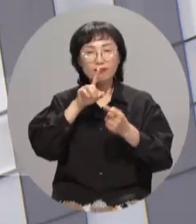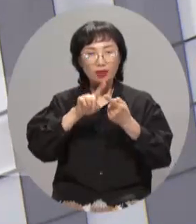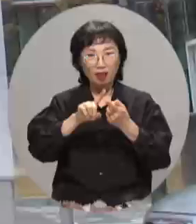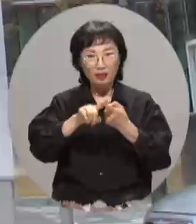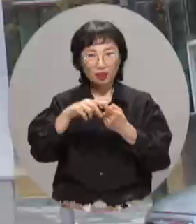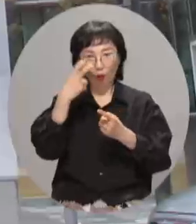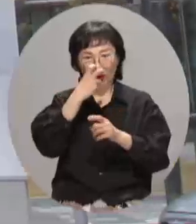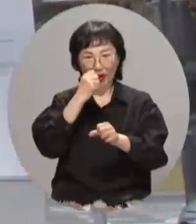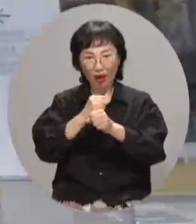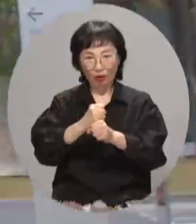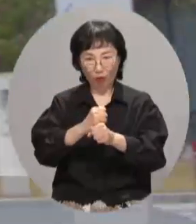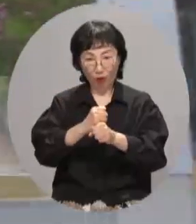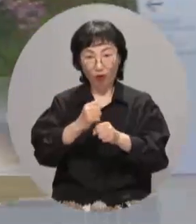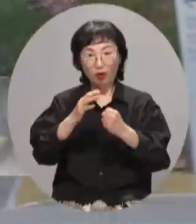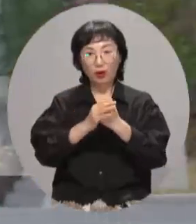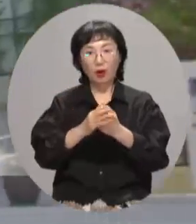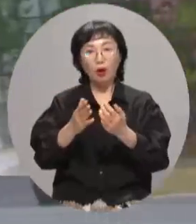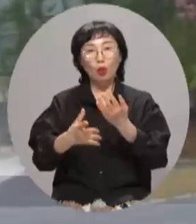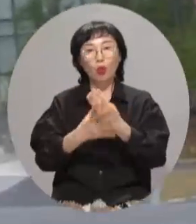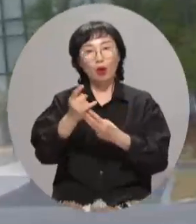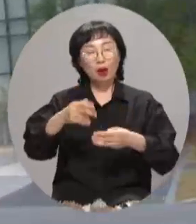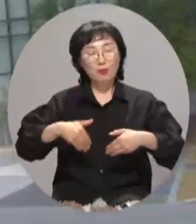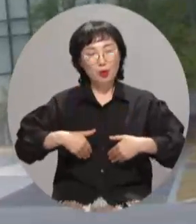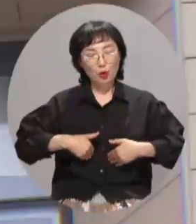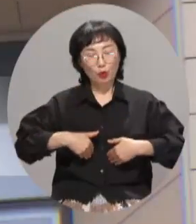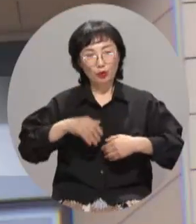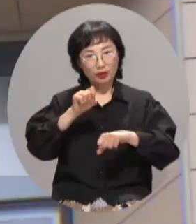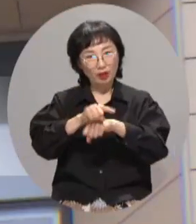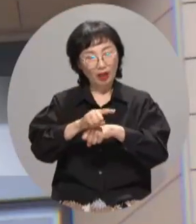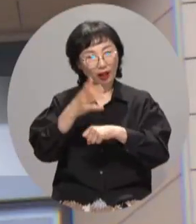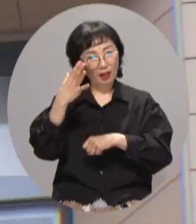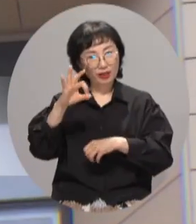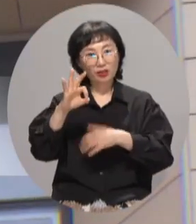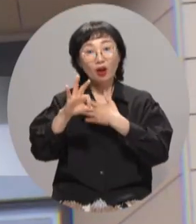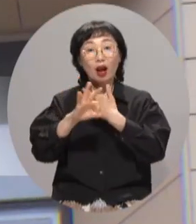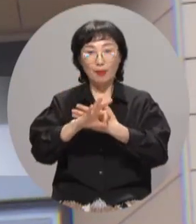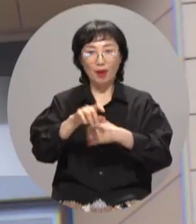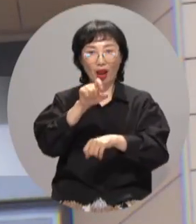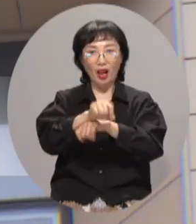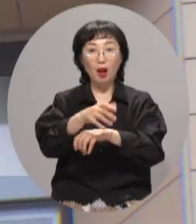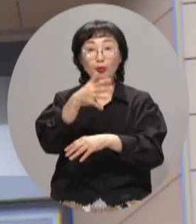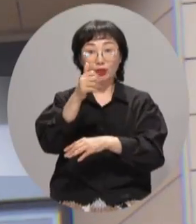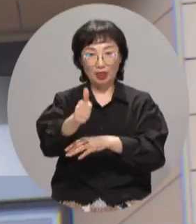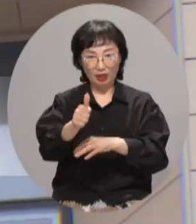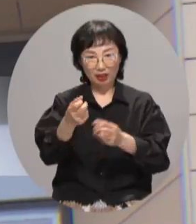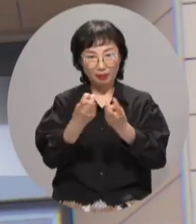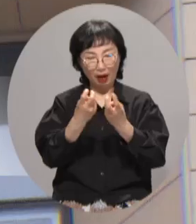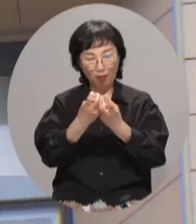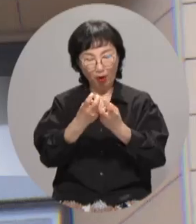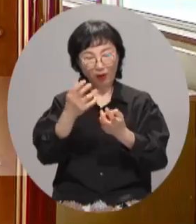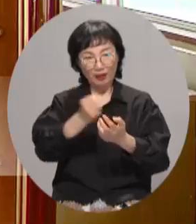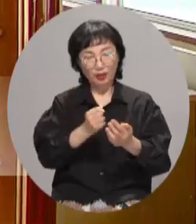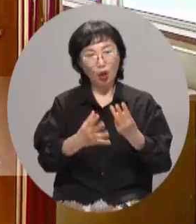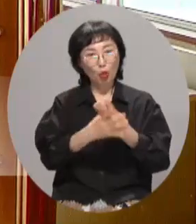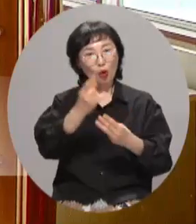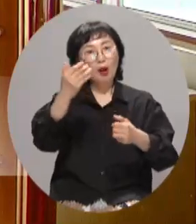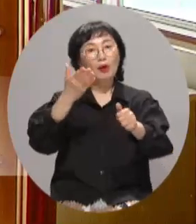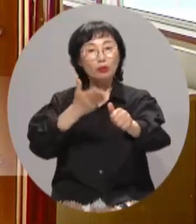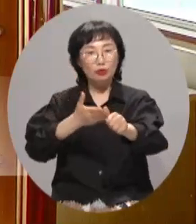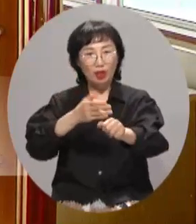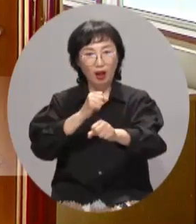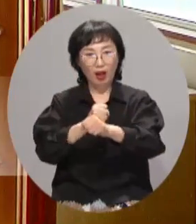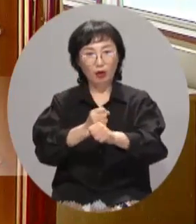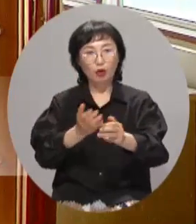속 지방시대위원회가 통합의 필요성을 인정하면 행안부 장관이 방안을 마련해 통합을 권고하고